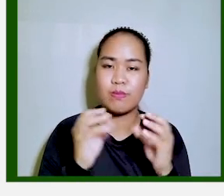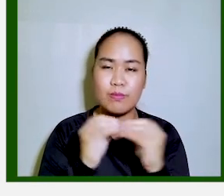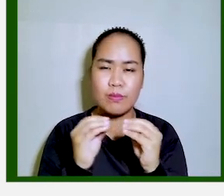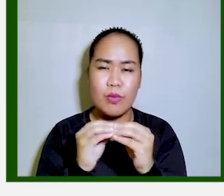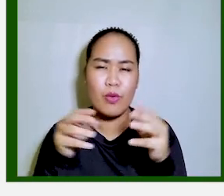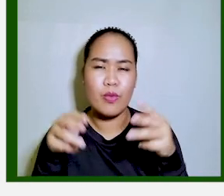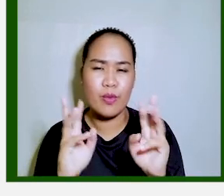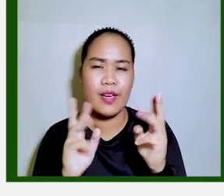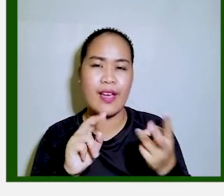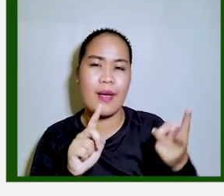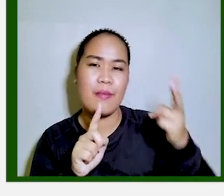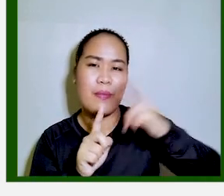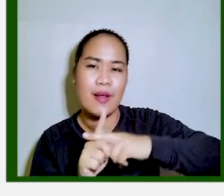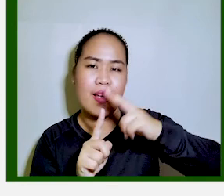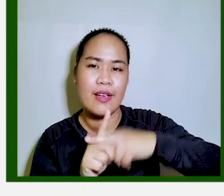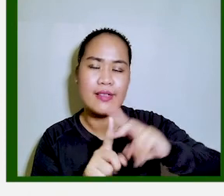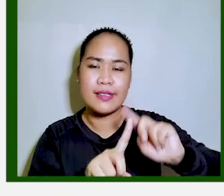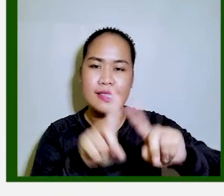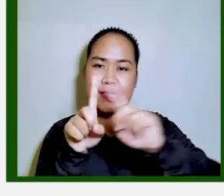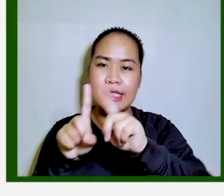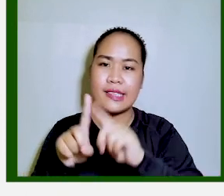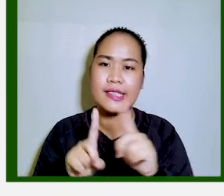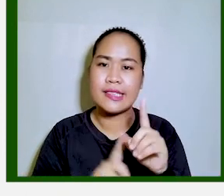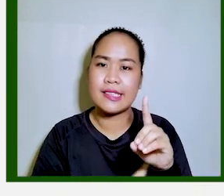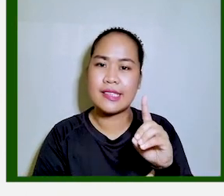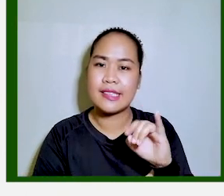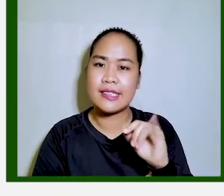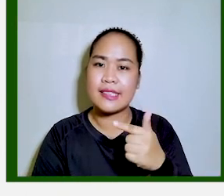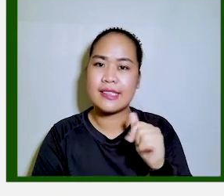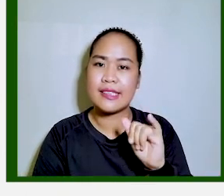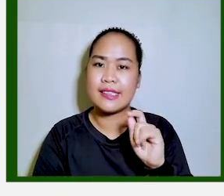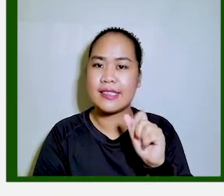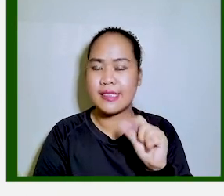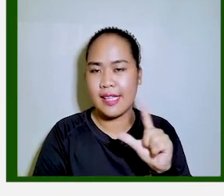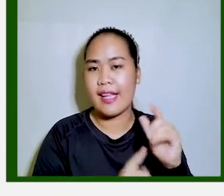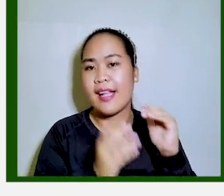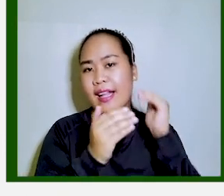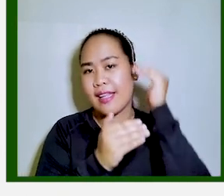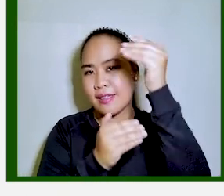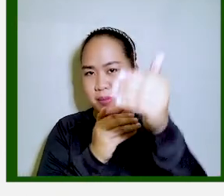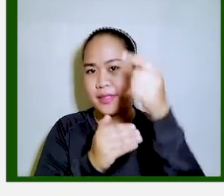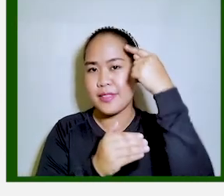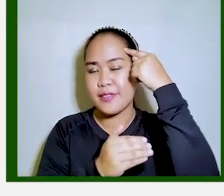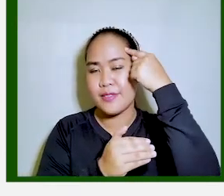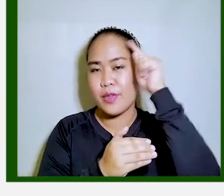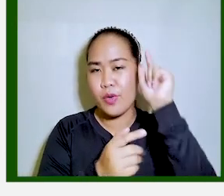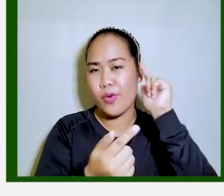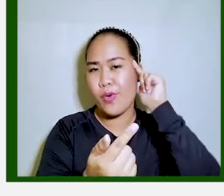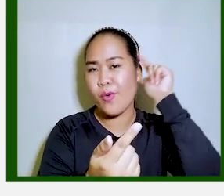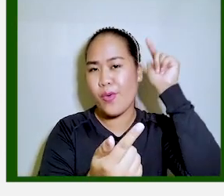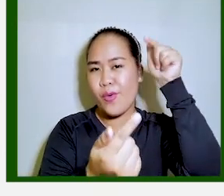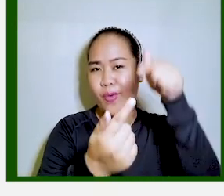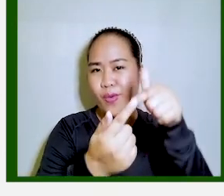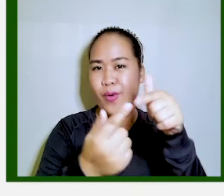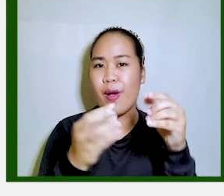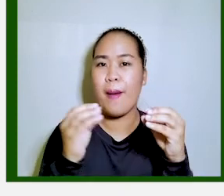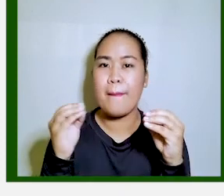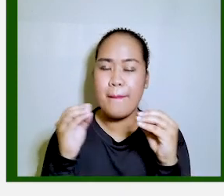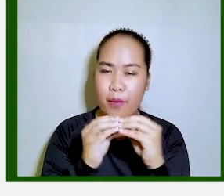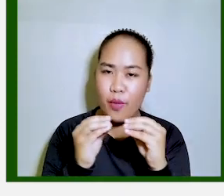mga i-apply ng mga digital advancements. Of course, this is our goal, no. Our goal is